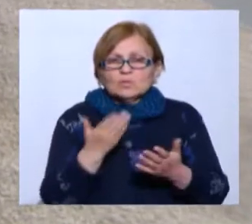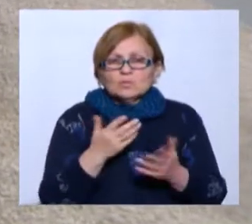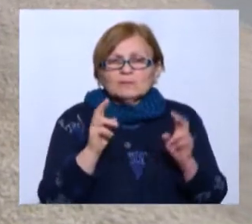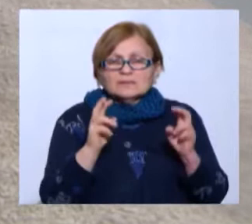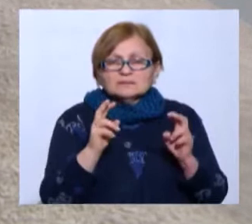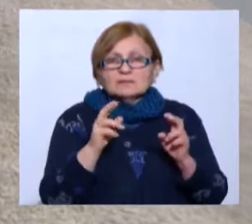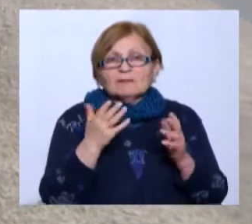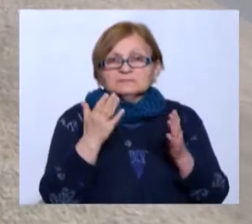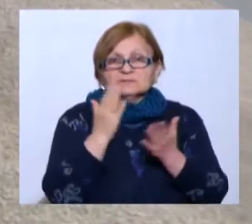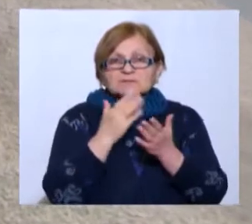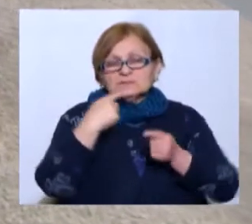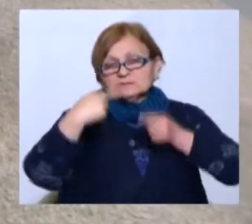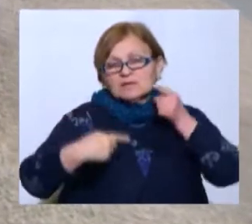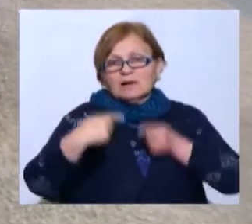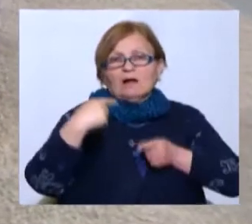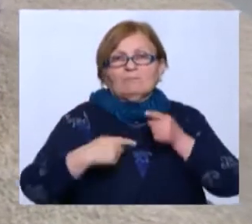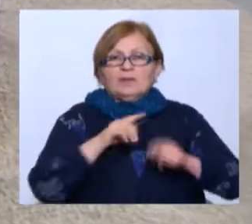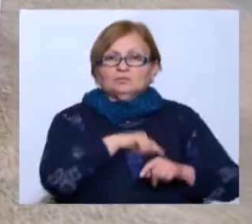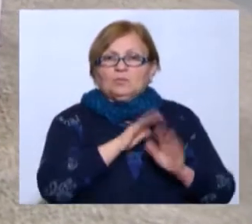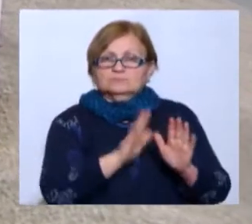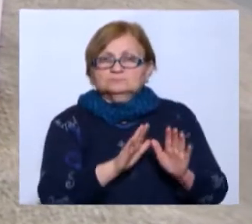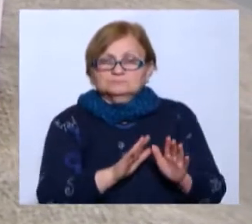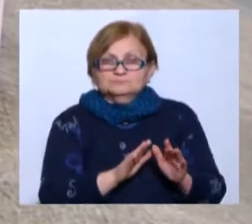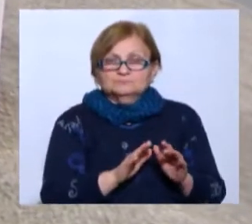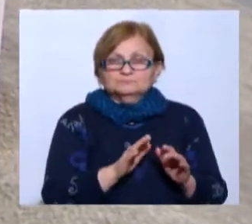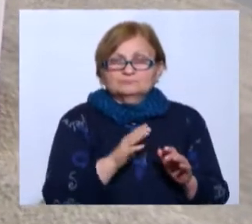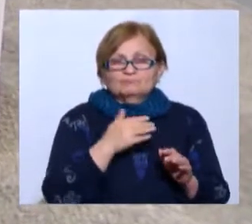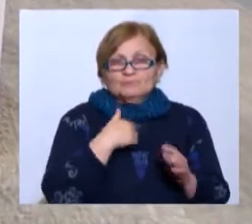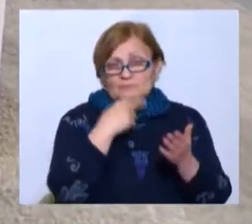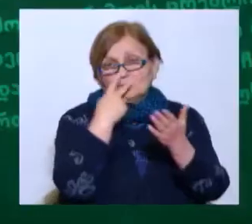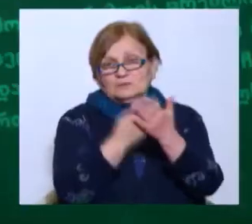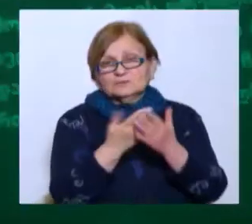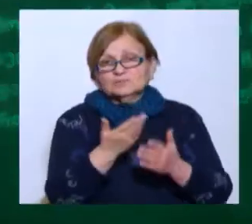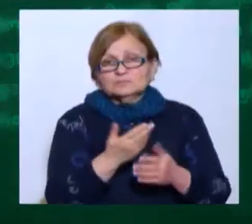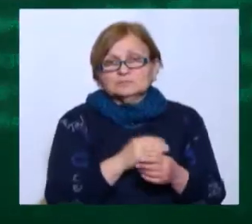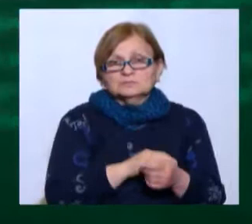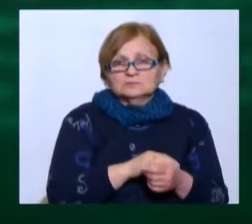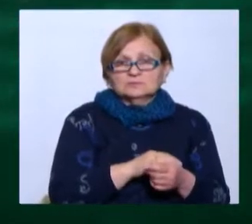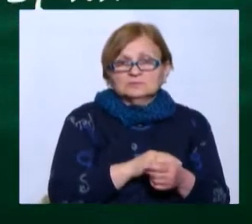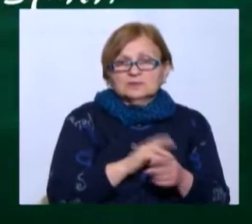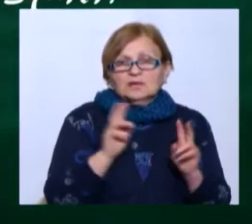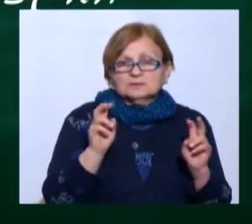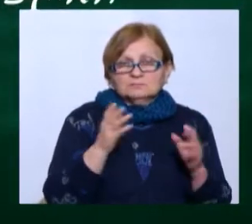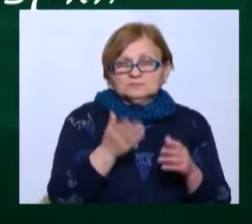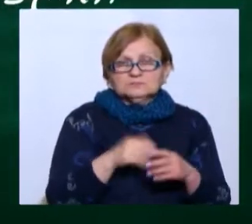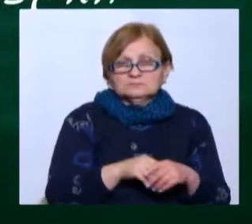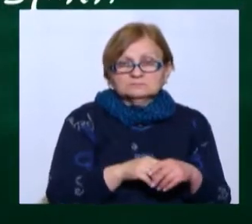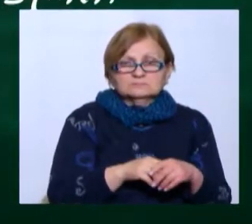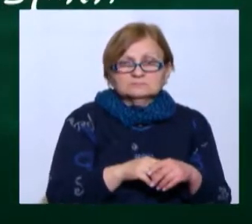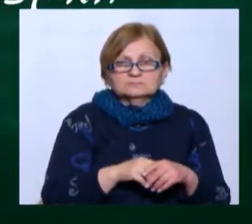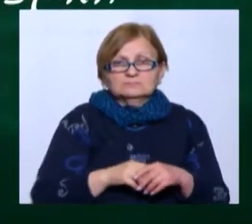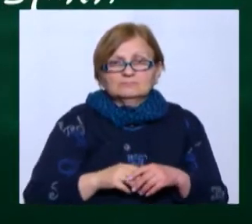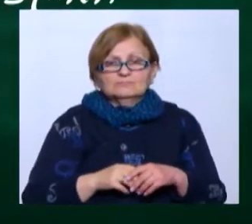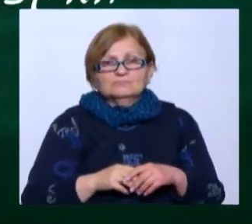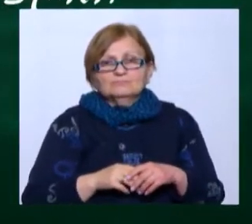საკამათოა. აუცილებლად უნდა იყოს საკამათო. მე აქ წარმოგიდგენთ ზოგადად ესეთ თემას: